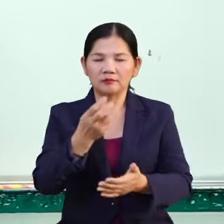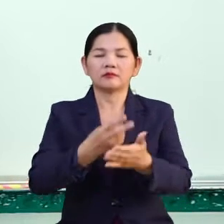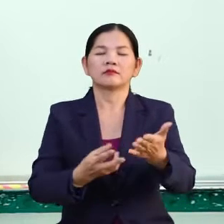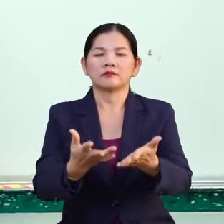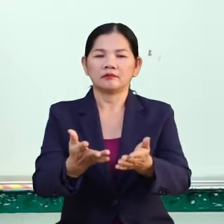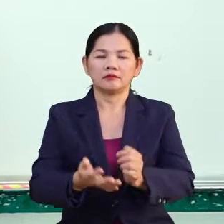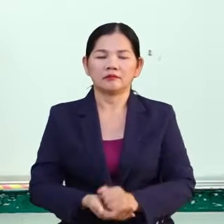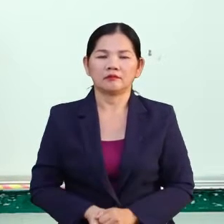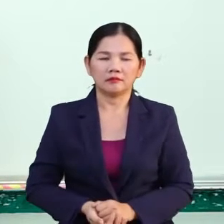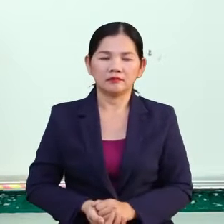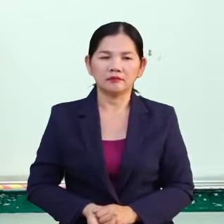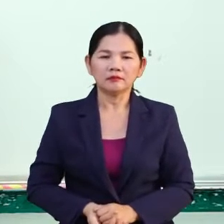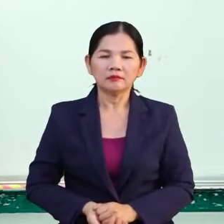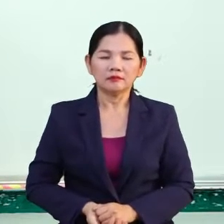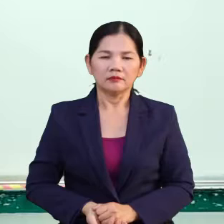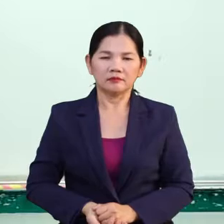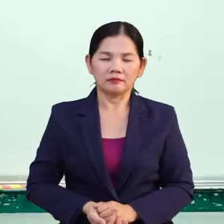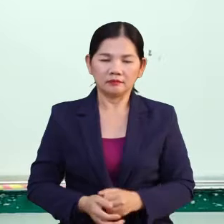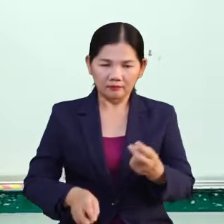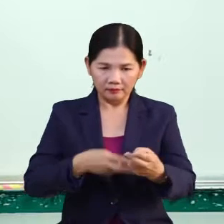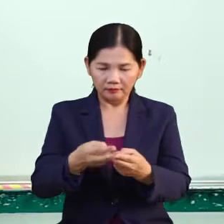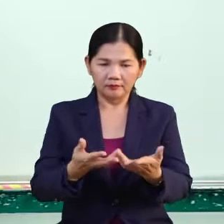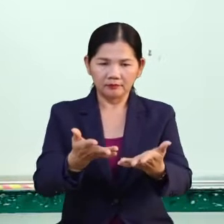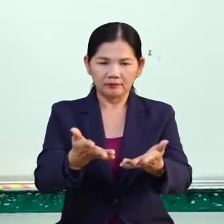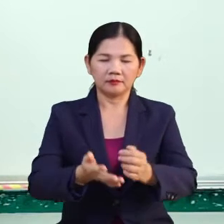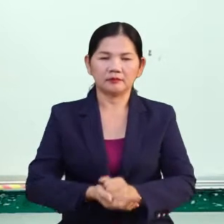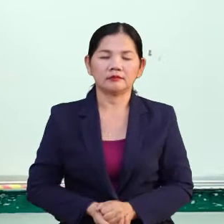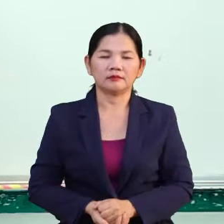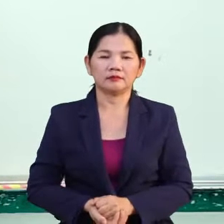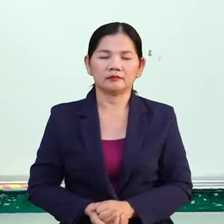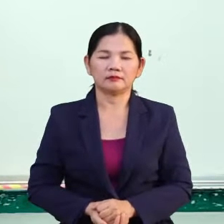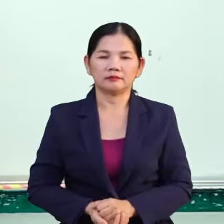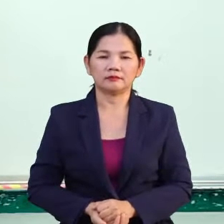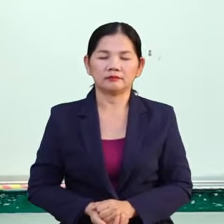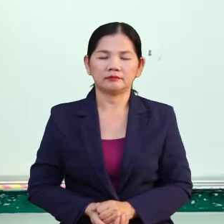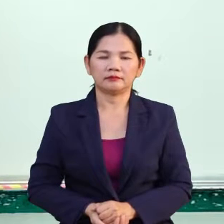បាទគិតរួចណាកូនបាទឆ្លើយជូនអ្នកគ្រូលឺលឺទាំងអស់គ្នា